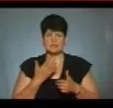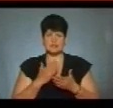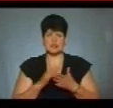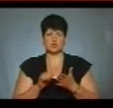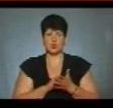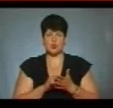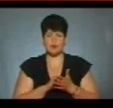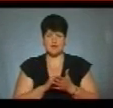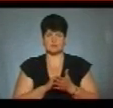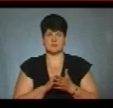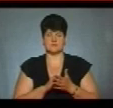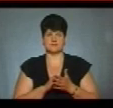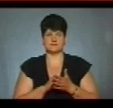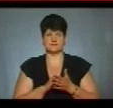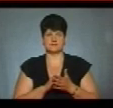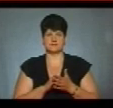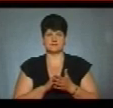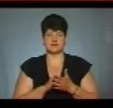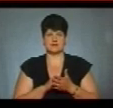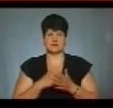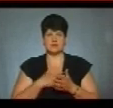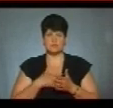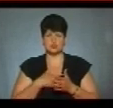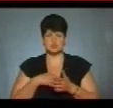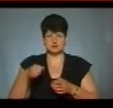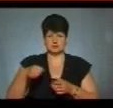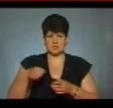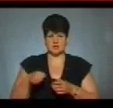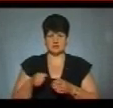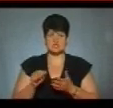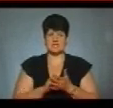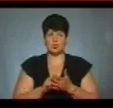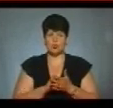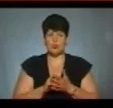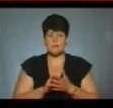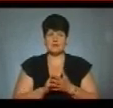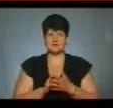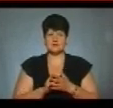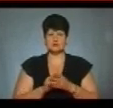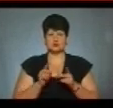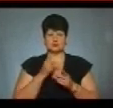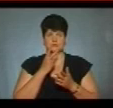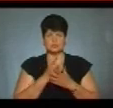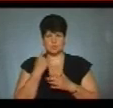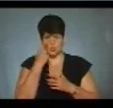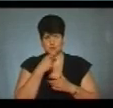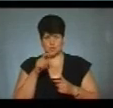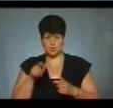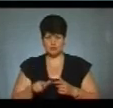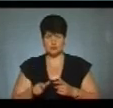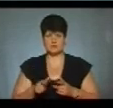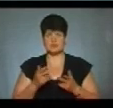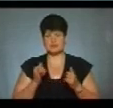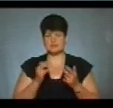документи, так званий тривожний чемоданчик – це є документи, що засвідчують особу. Ну і, звичайно,